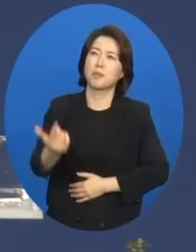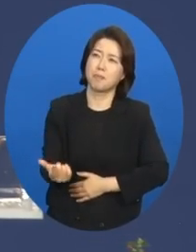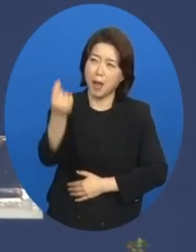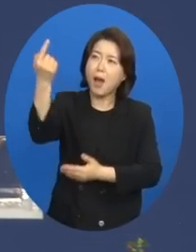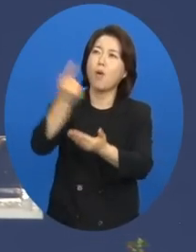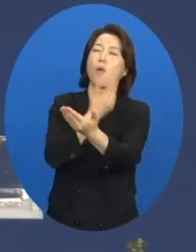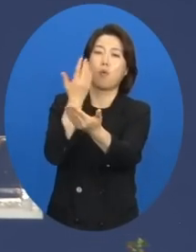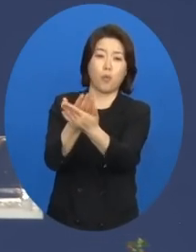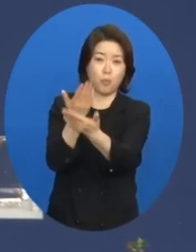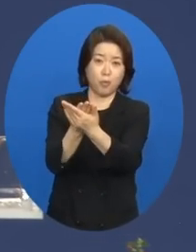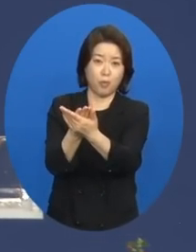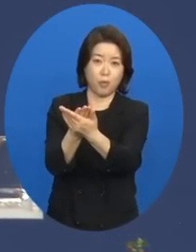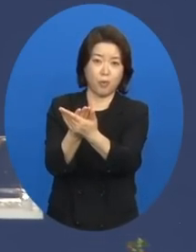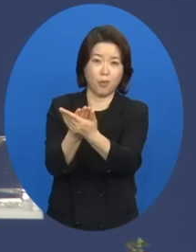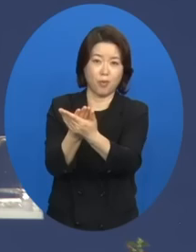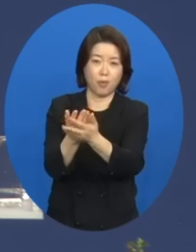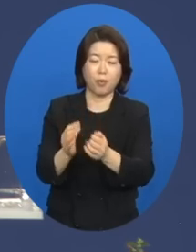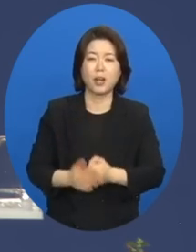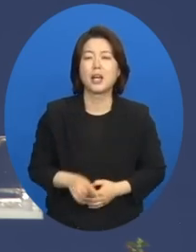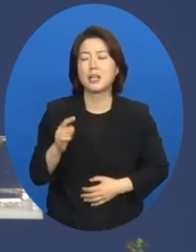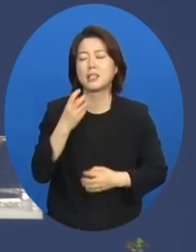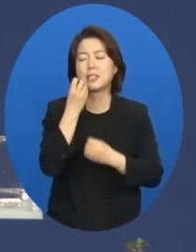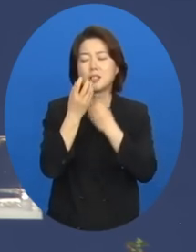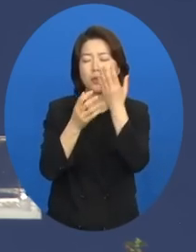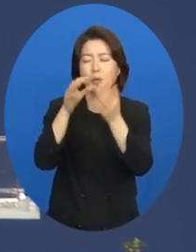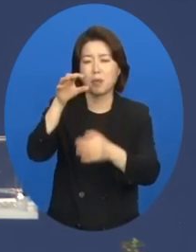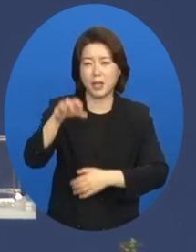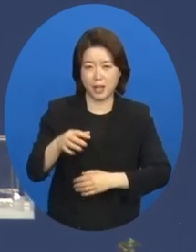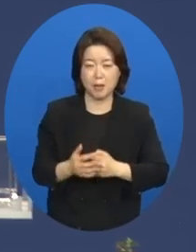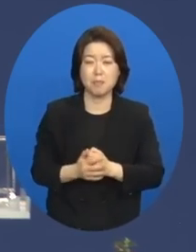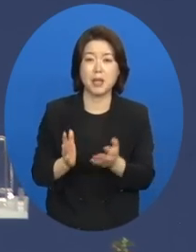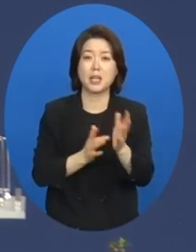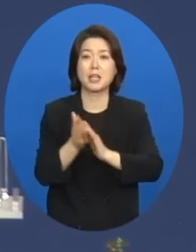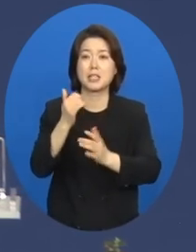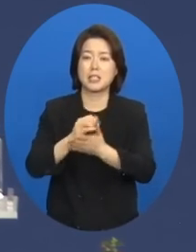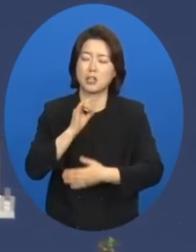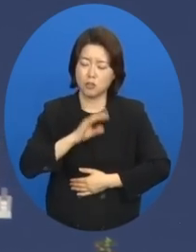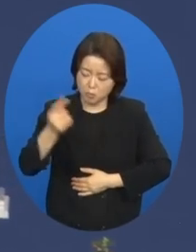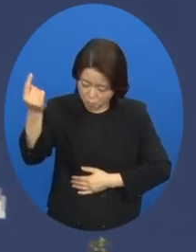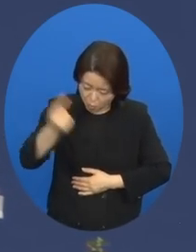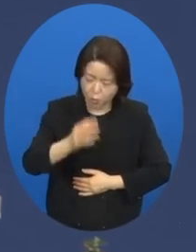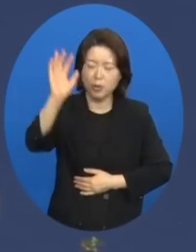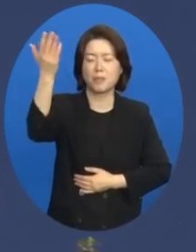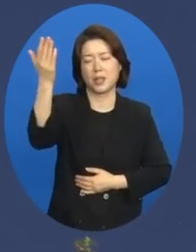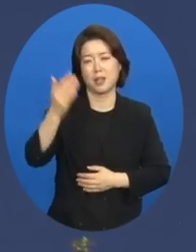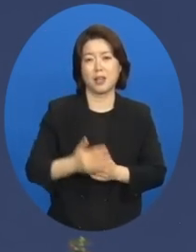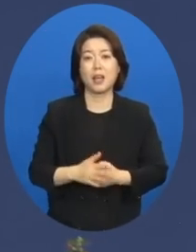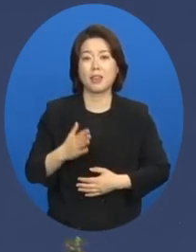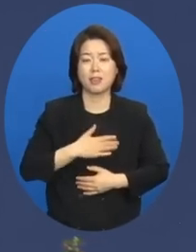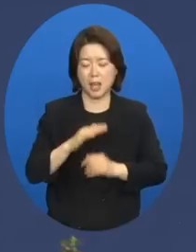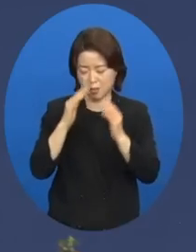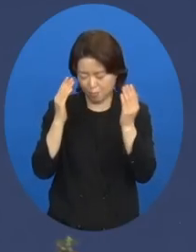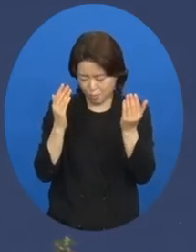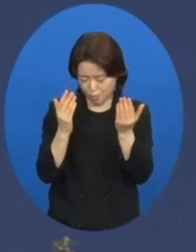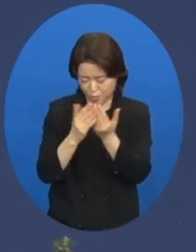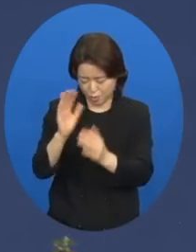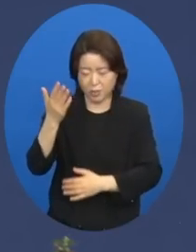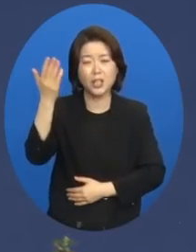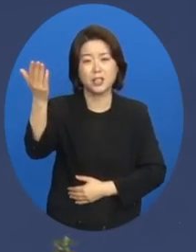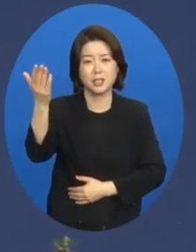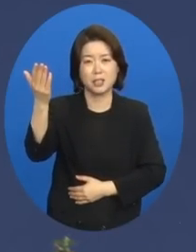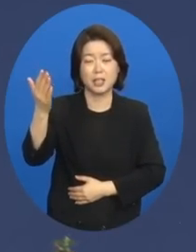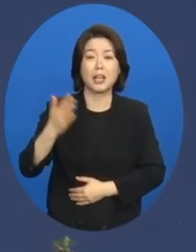오시옵소서. 주님 이 고백 앞에 예수님만 오시면 돼요. 나의 전부세요. 그리고